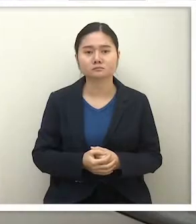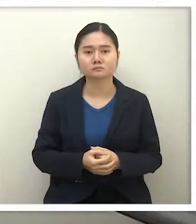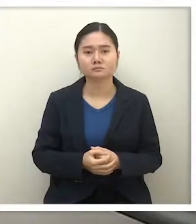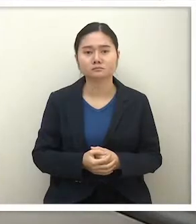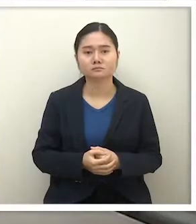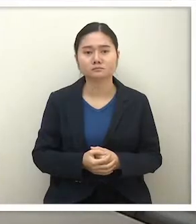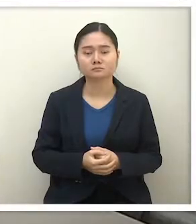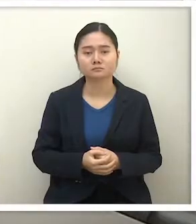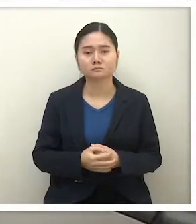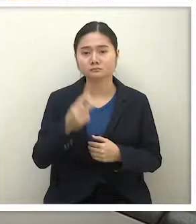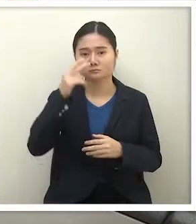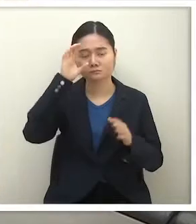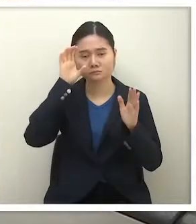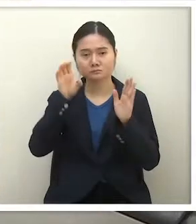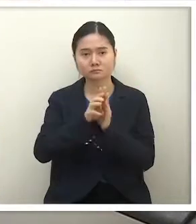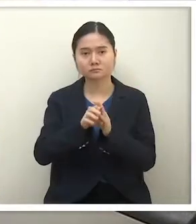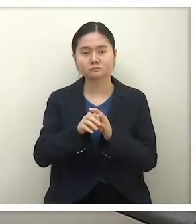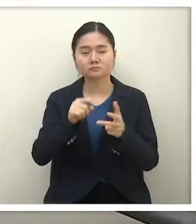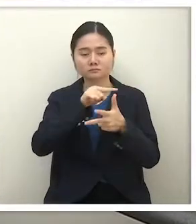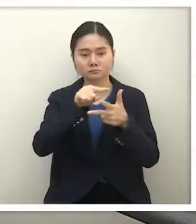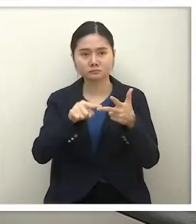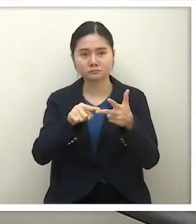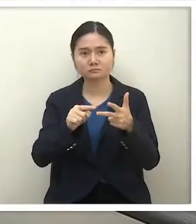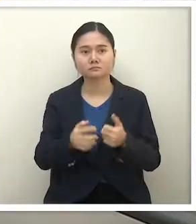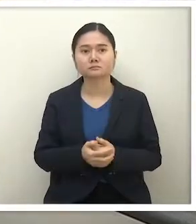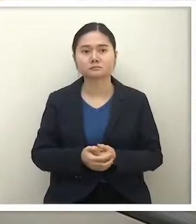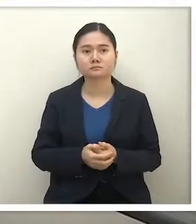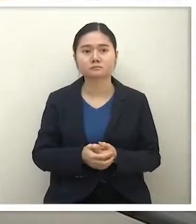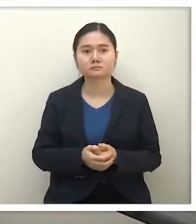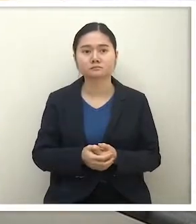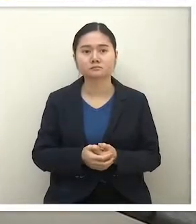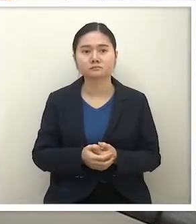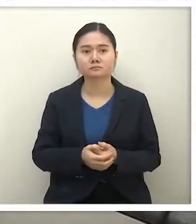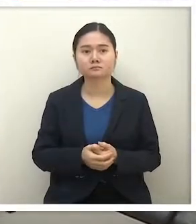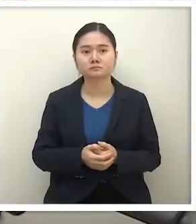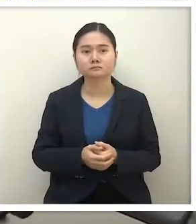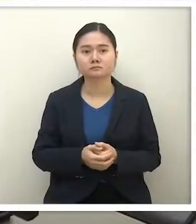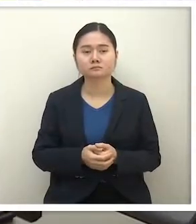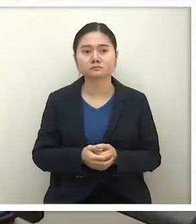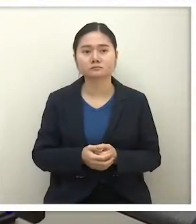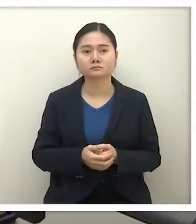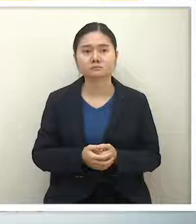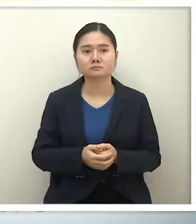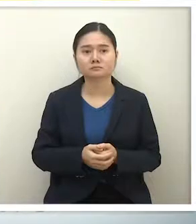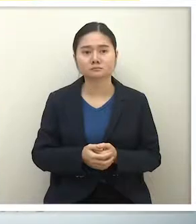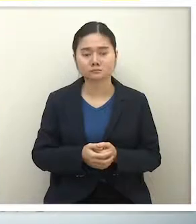ดูภาพ3อันนี้นี่คือระยะที่1